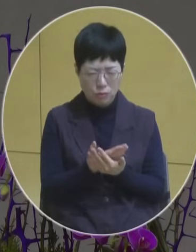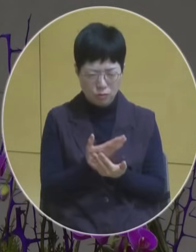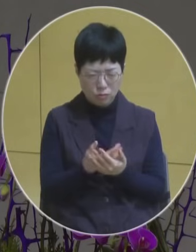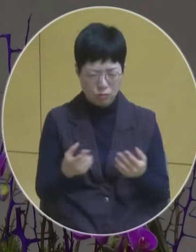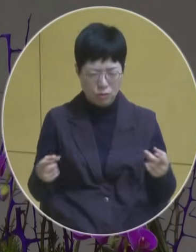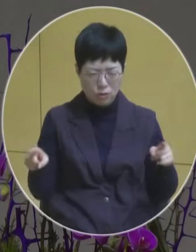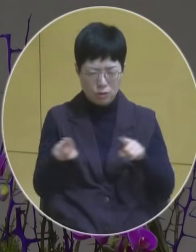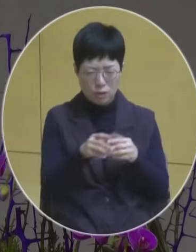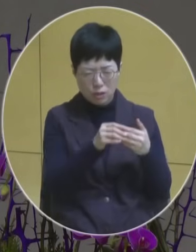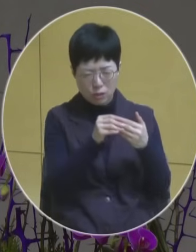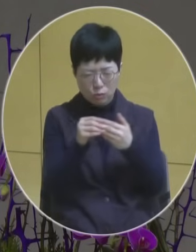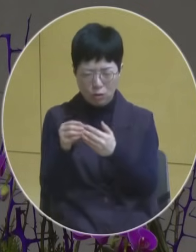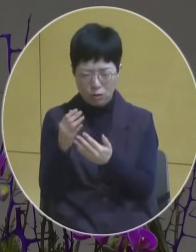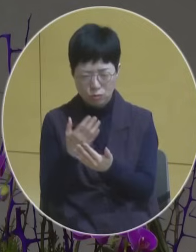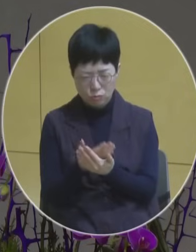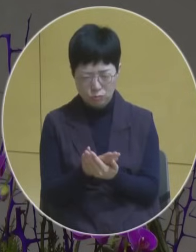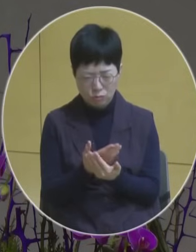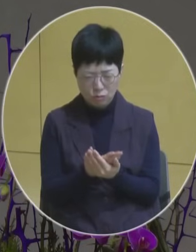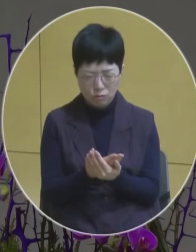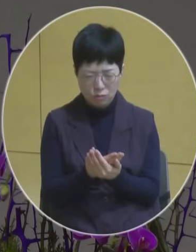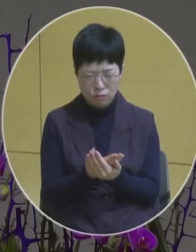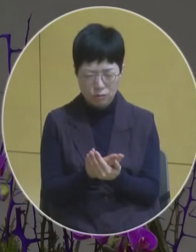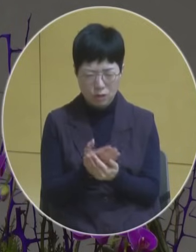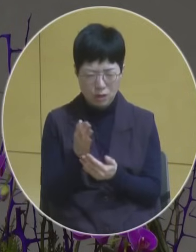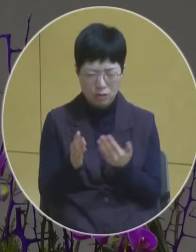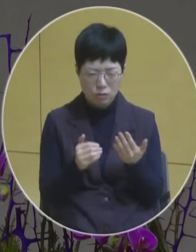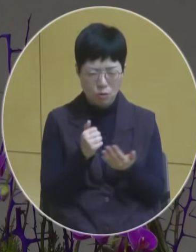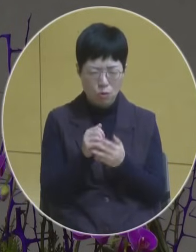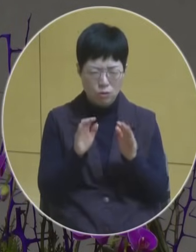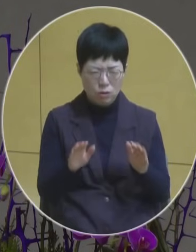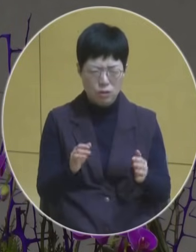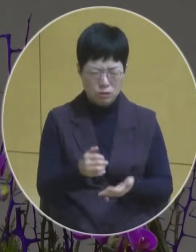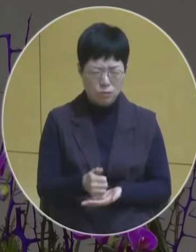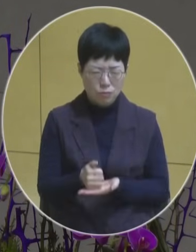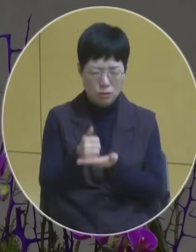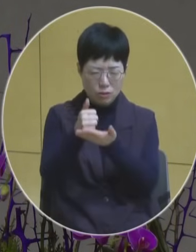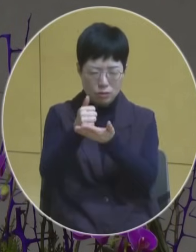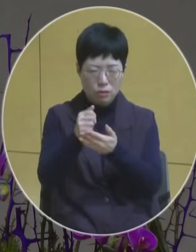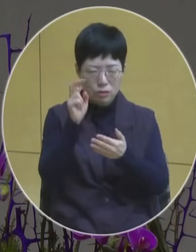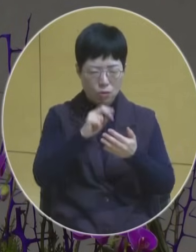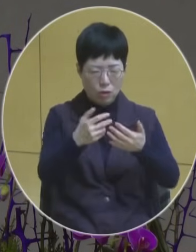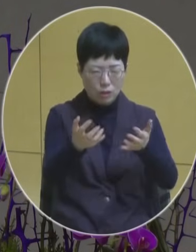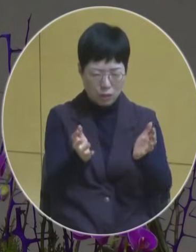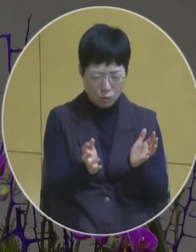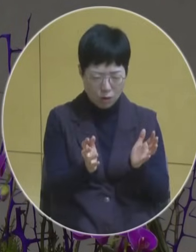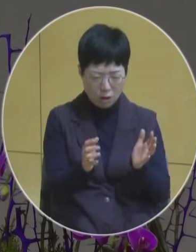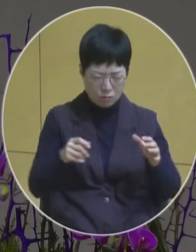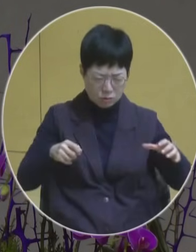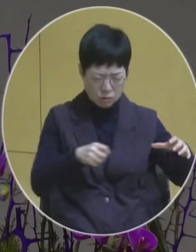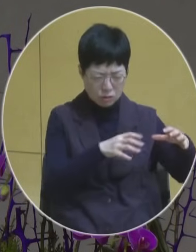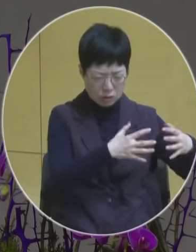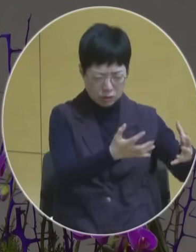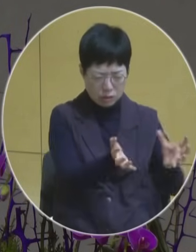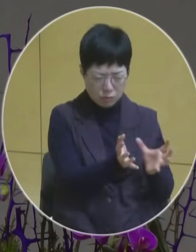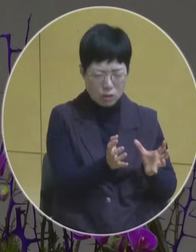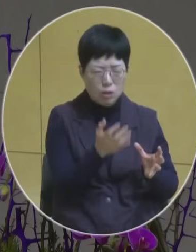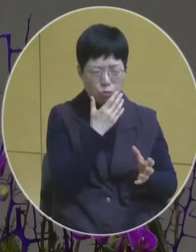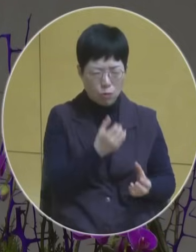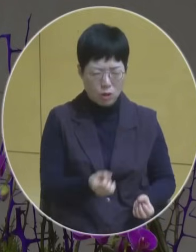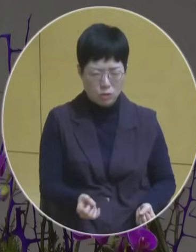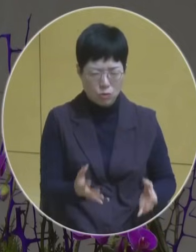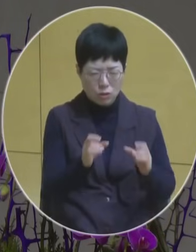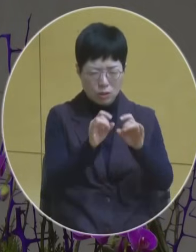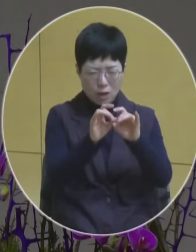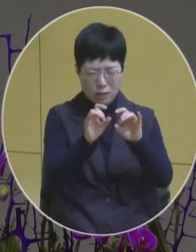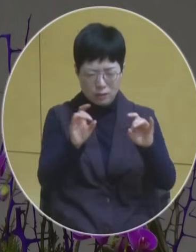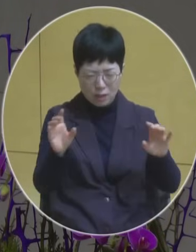함께하시고 인도하여 주시옵소서. 하나님 특별히 오늘도 섬기는 우리 성가대와 우리 오케스트라를 축복하여 주시고 한